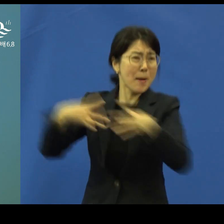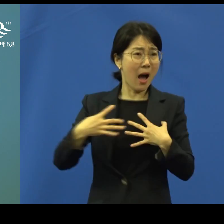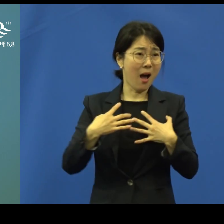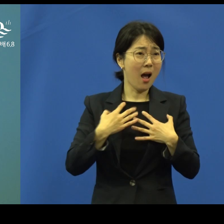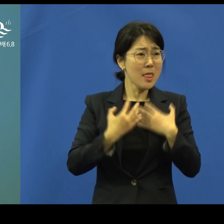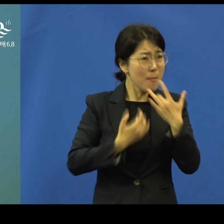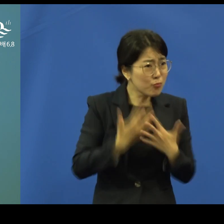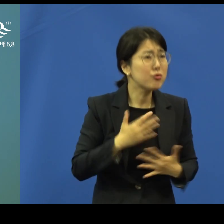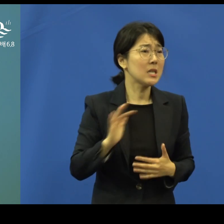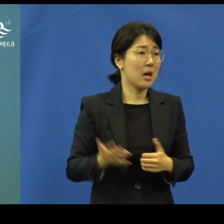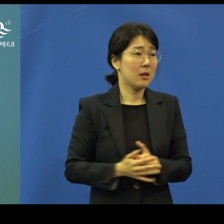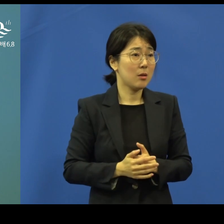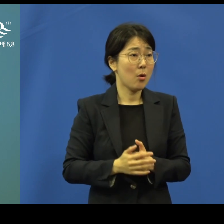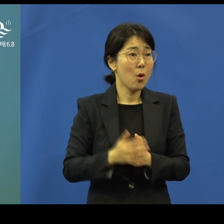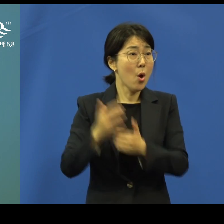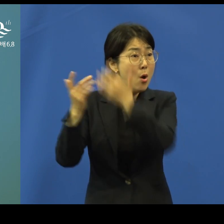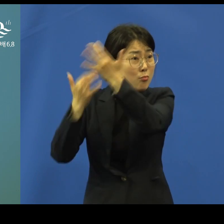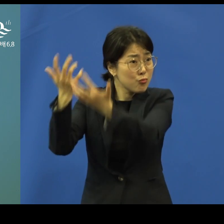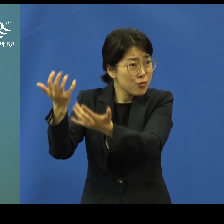알면